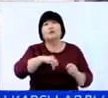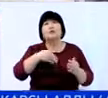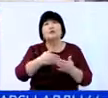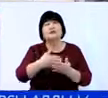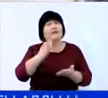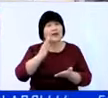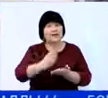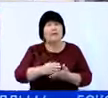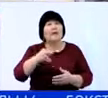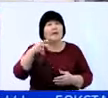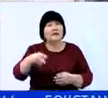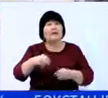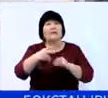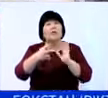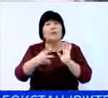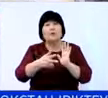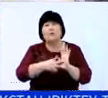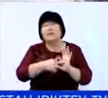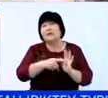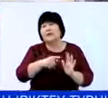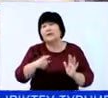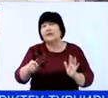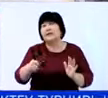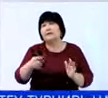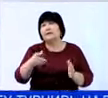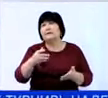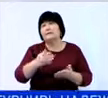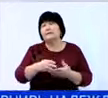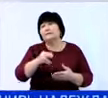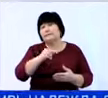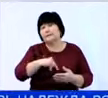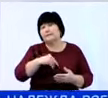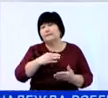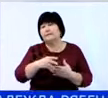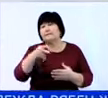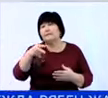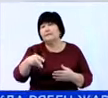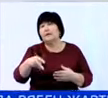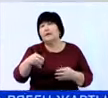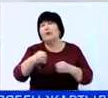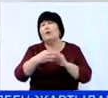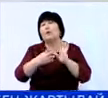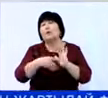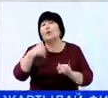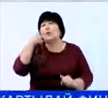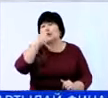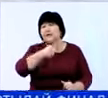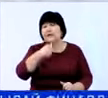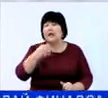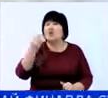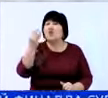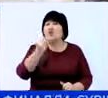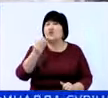бар. 2018-де менде именно мүгедектермен ғана жұмыс істедім. 2019 жылы